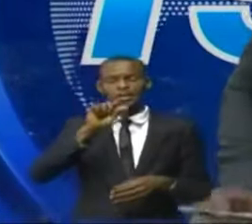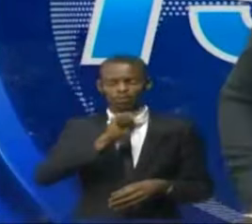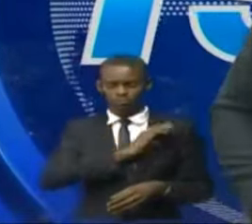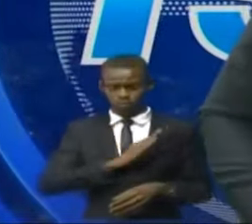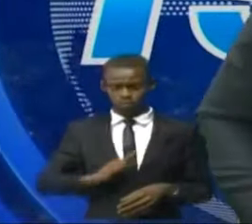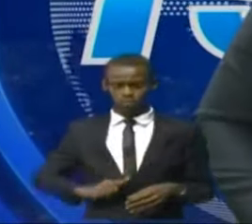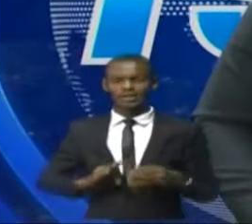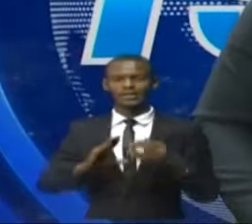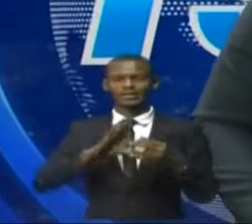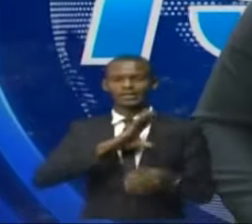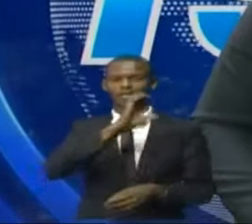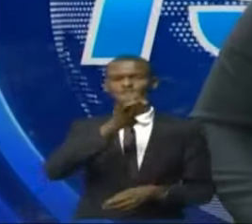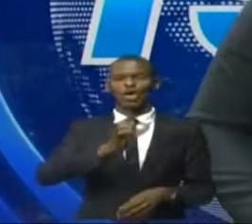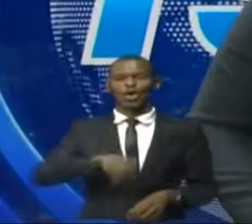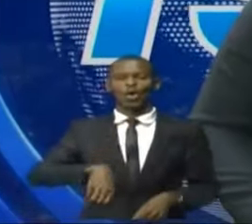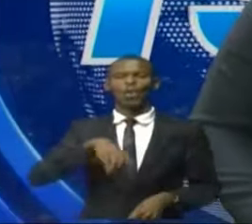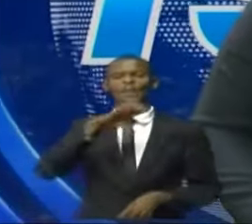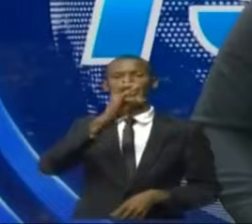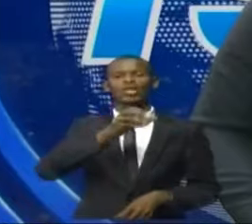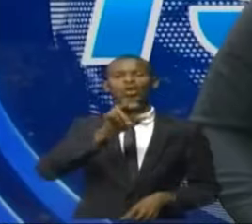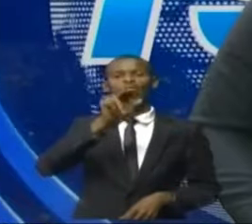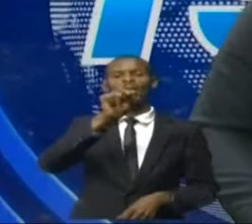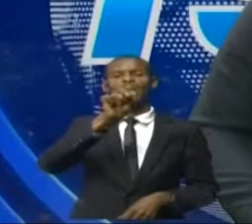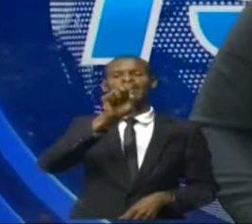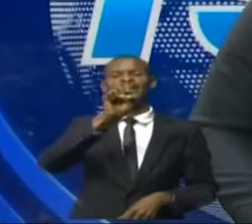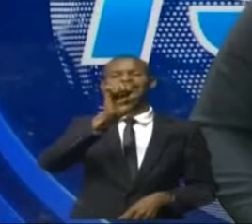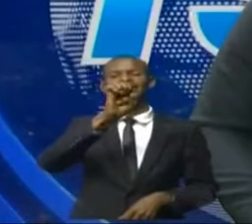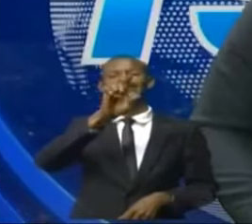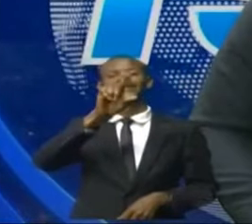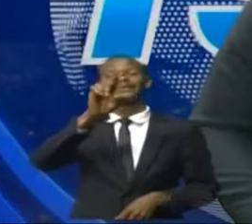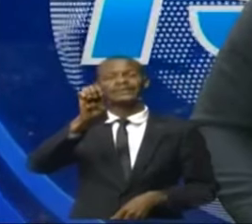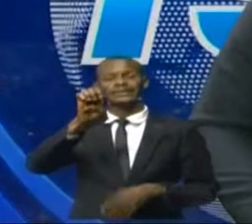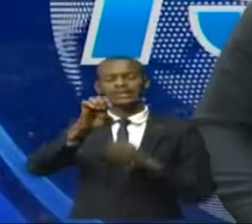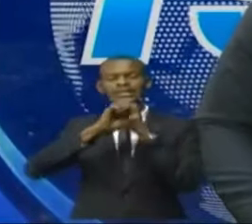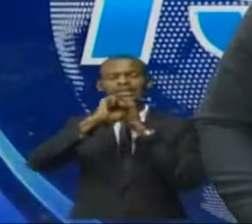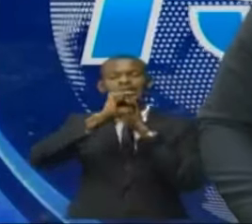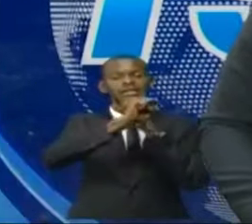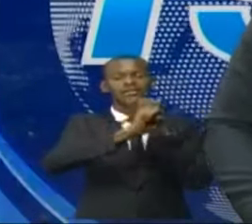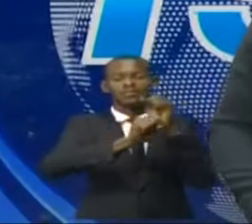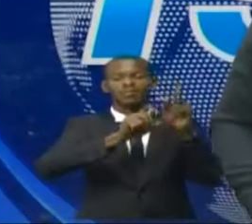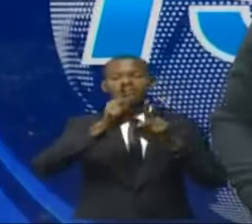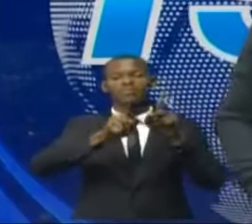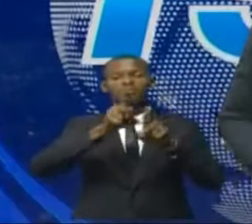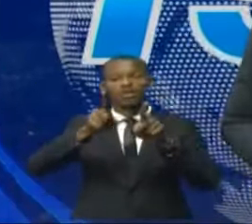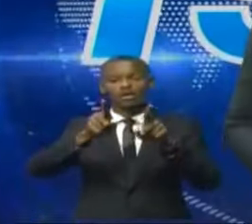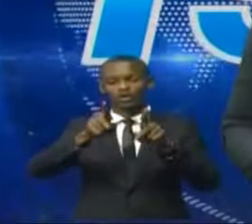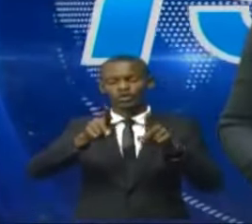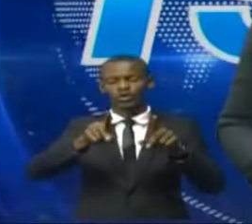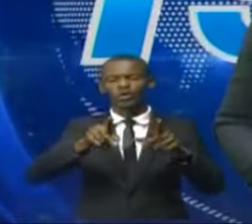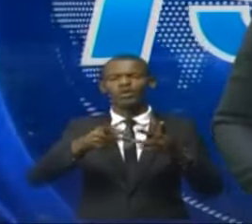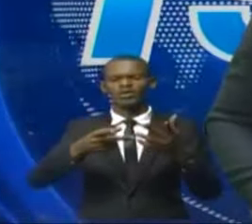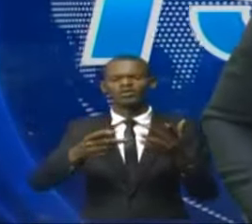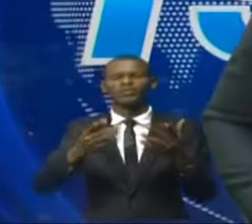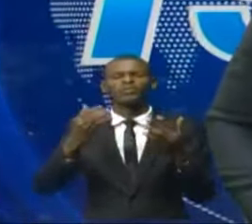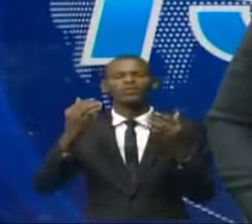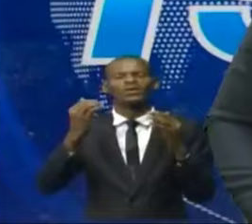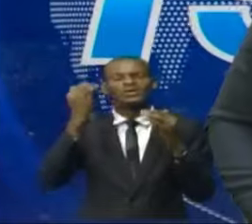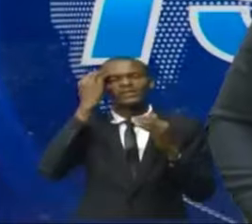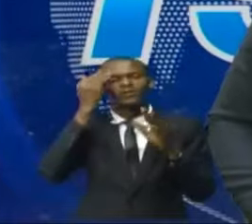sa municipalité sur la sécurité. Le processus électoral, il les a invités à collaborer